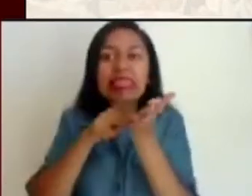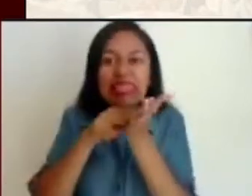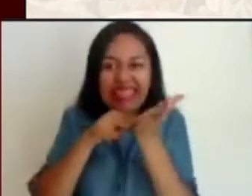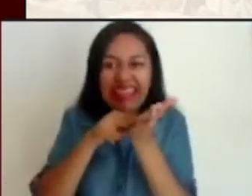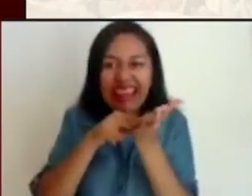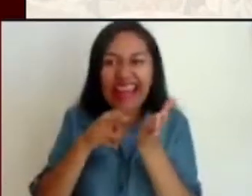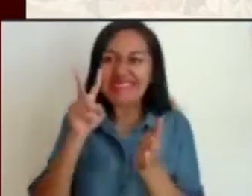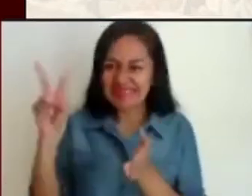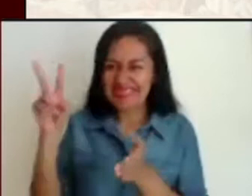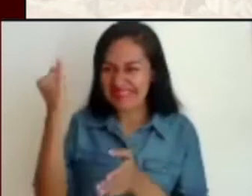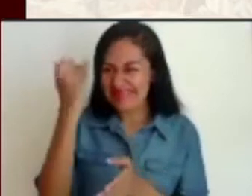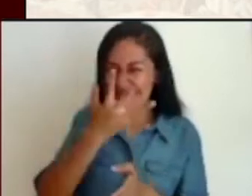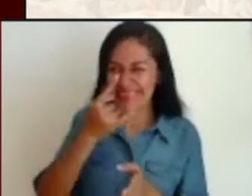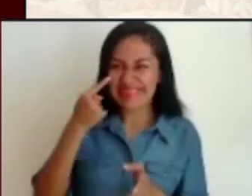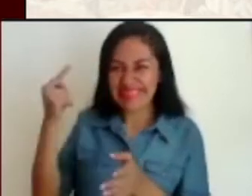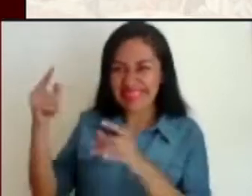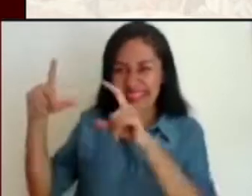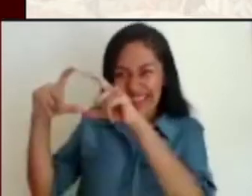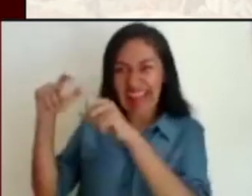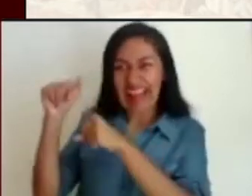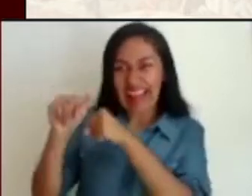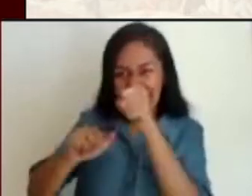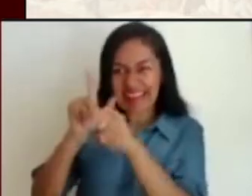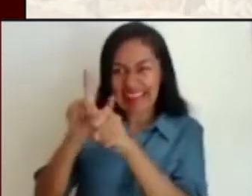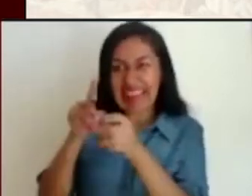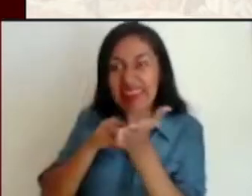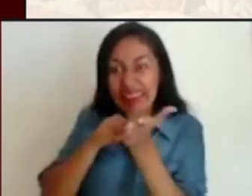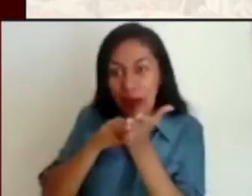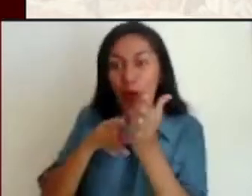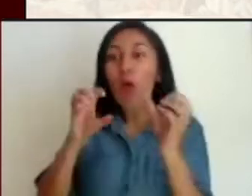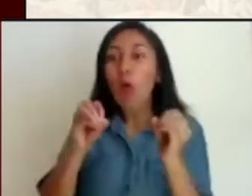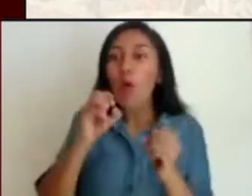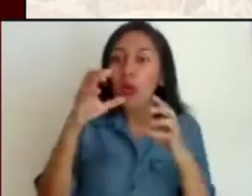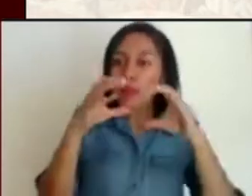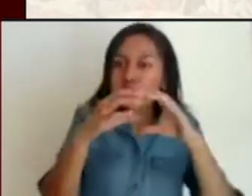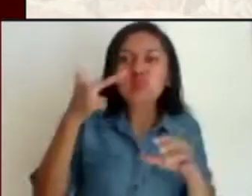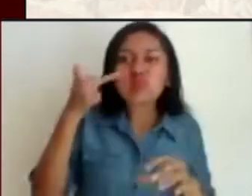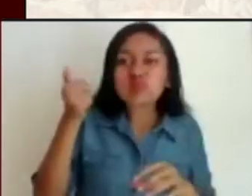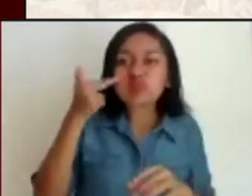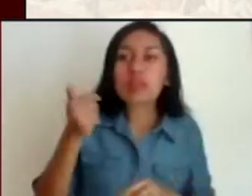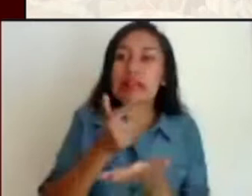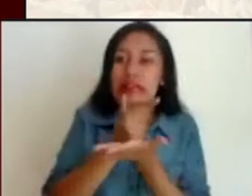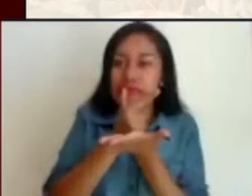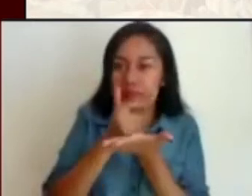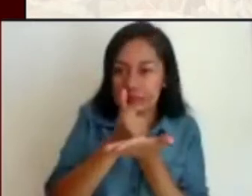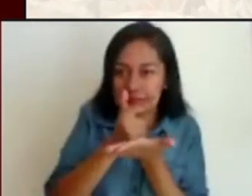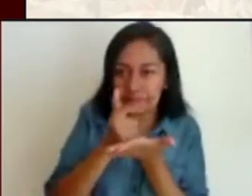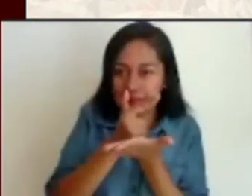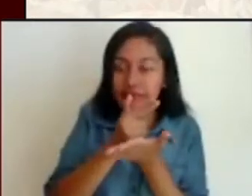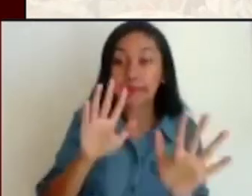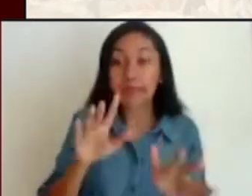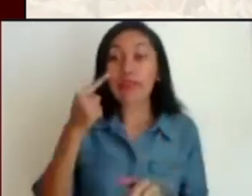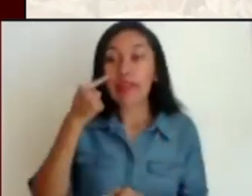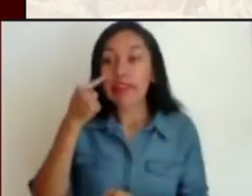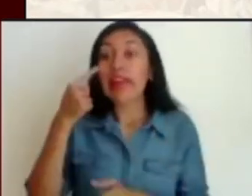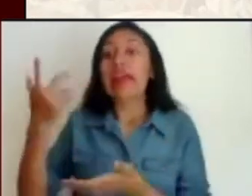pantalla, come nella rata noruega, la rata gris. La prima è domestica e stava in tutta Europa. E la rata